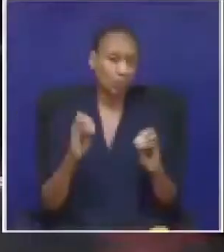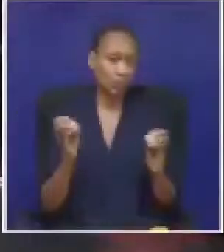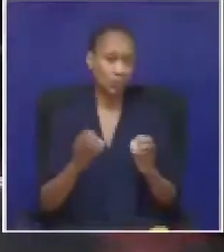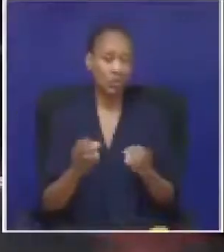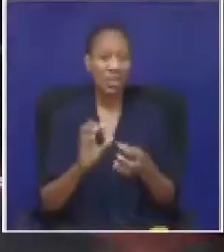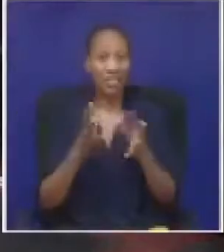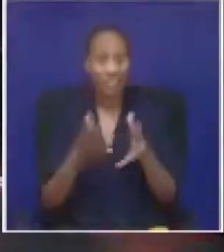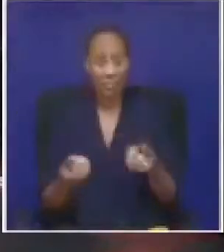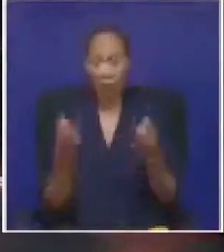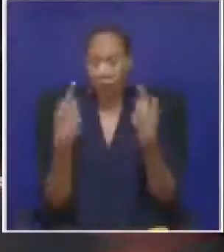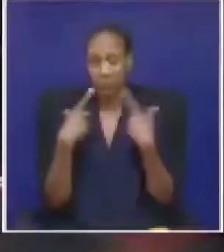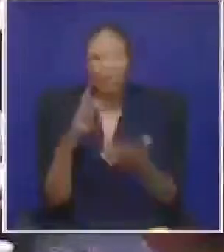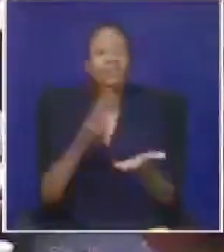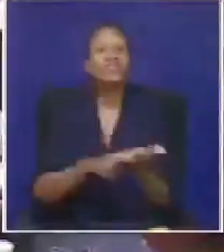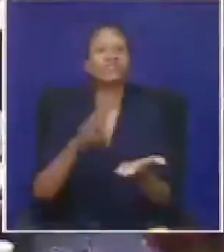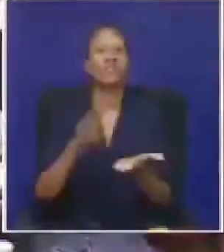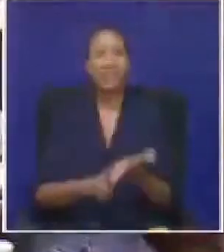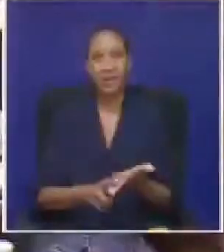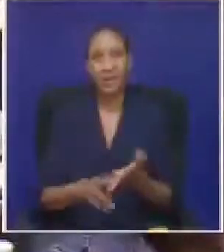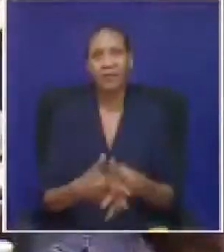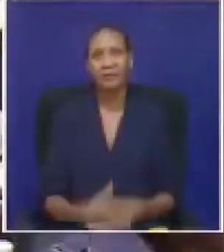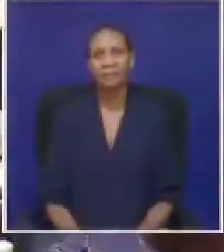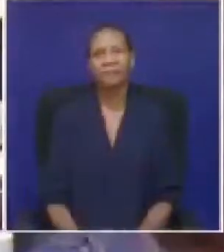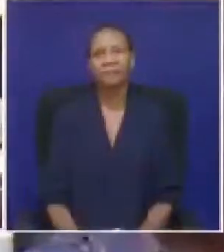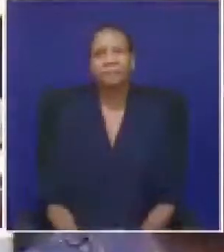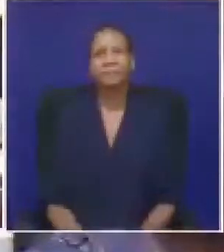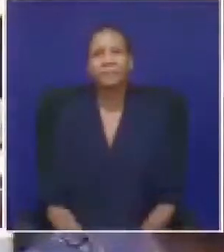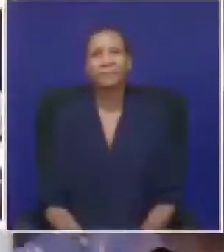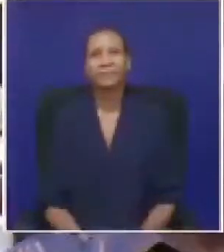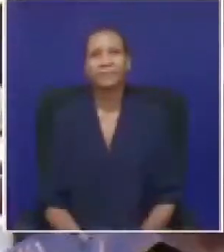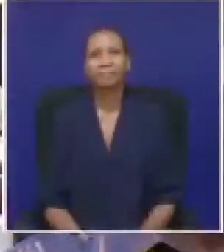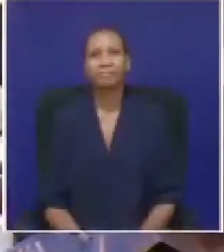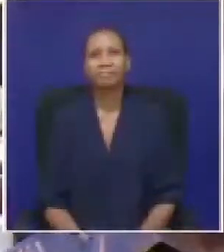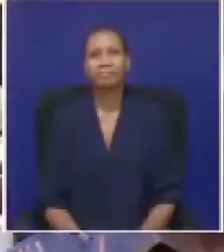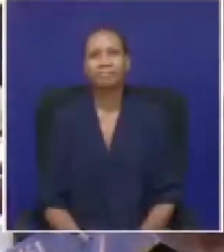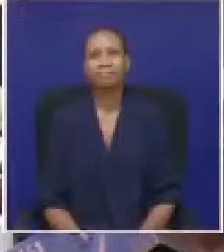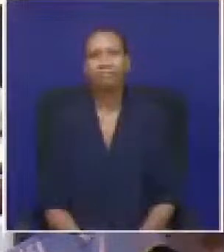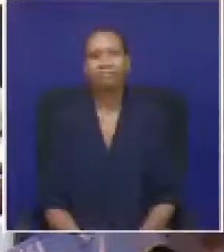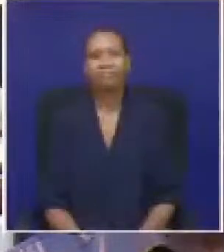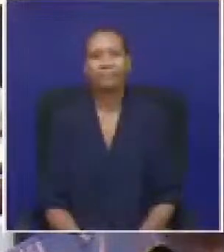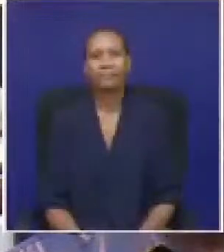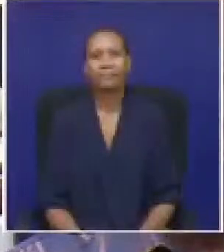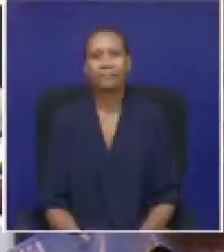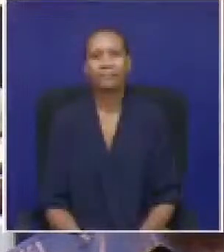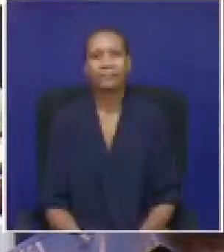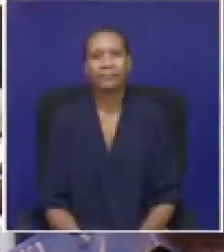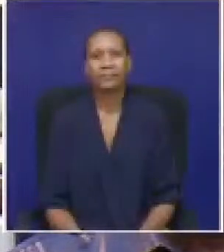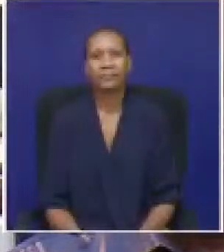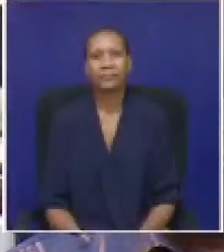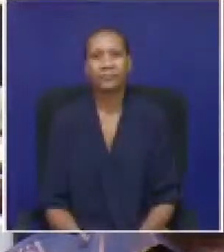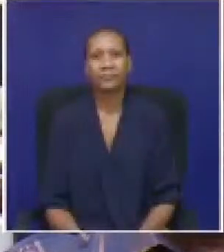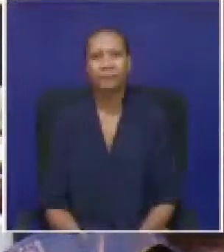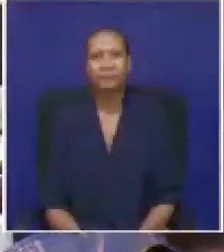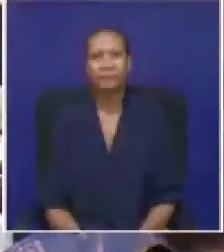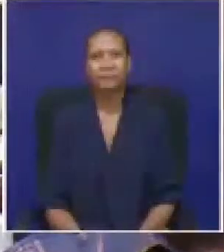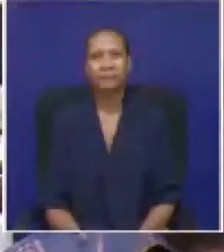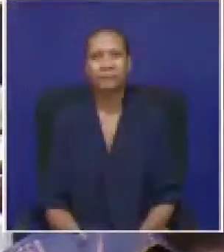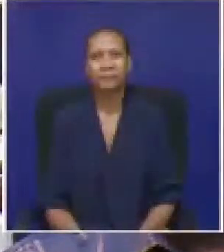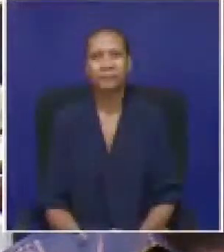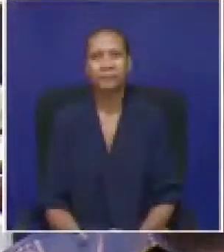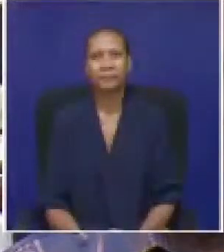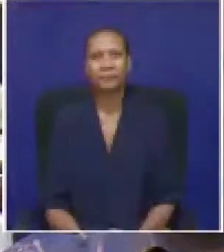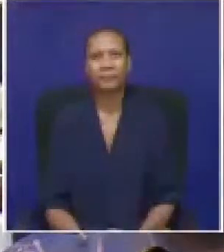mbekanyamushumo dzifhio dzine muvhuso wa u ṱavhanyisa mavu a u ṋetshedza nahone u swika